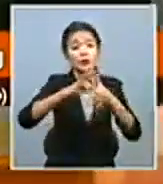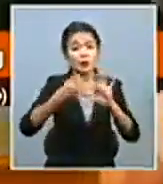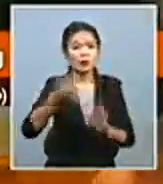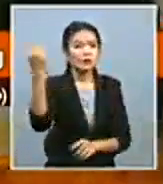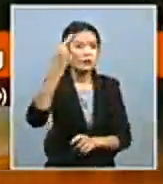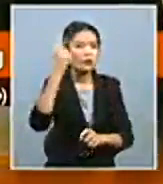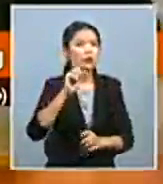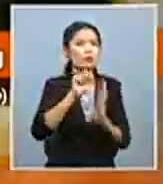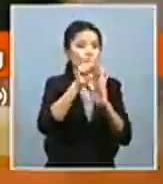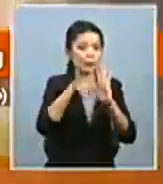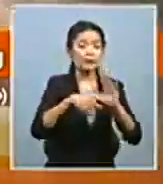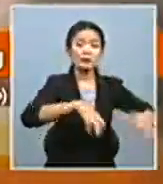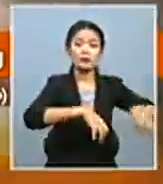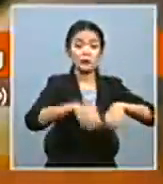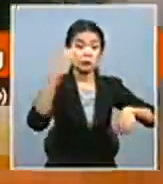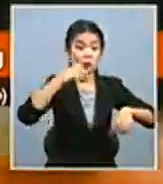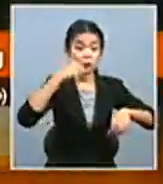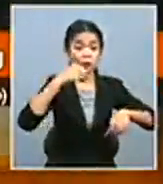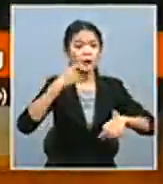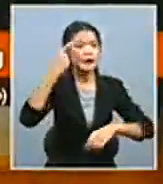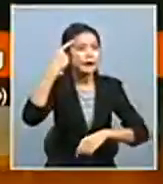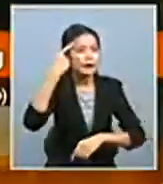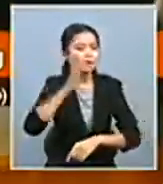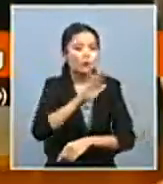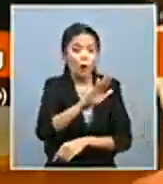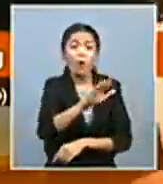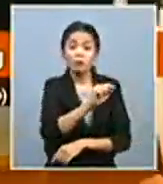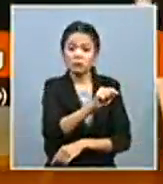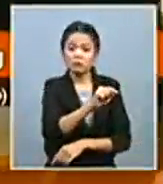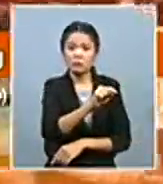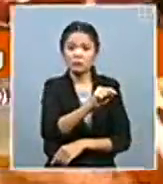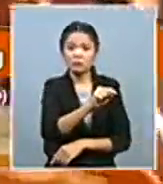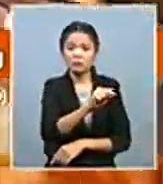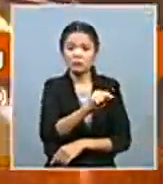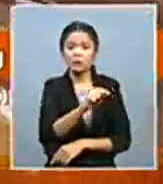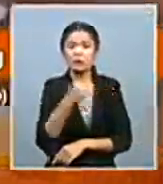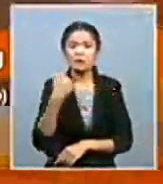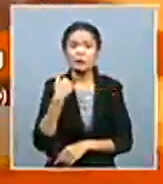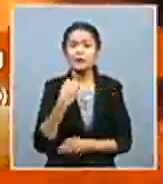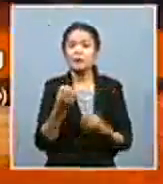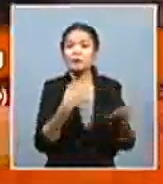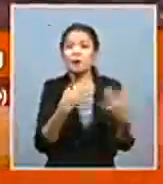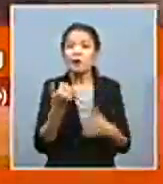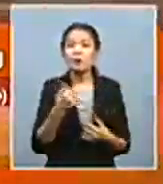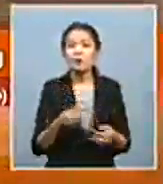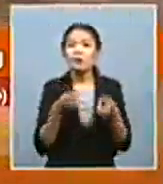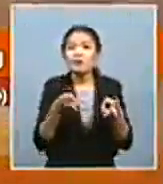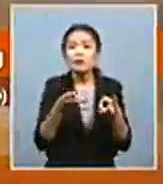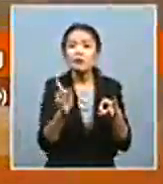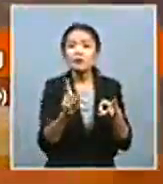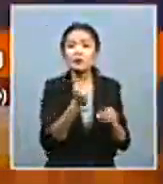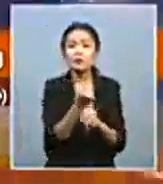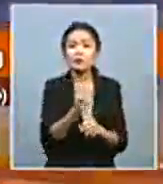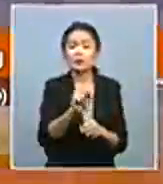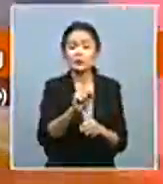ในจังหวัดสุพรรณบุรีค่ะการแสดงความคิดเห็นท่านก็ยังไม่ทิ้งลายนะคะการเมืองของท่านก็คือลักษณะการแสดงความคิดเห็นทางการเมืองเนี่ยก็จะ